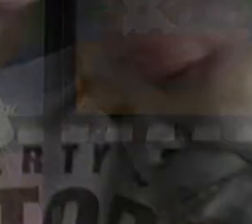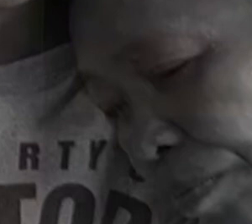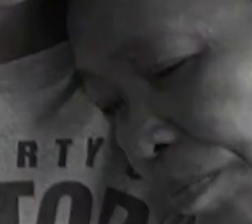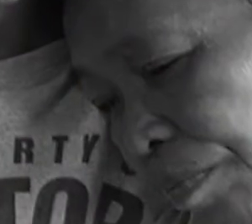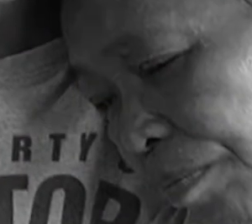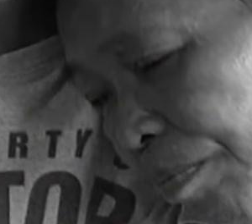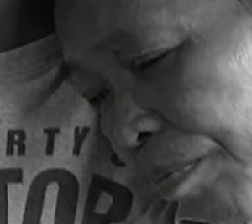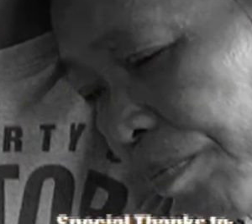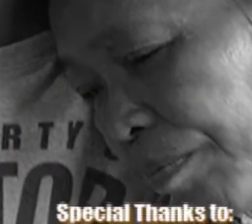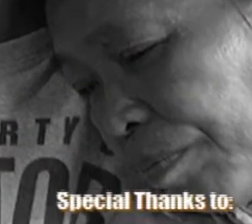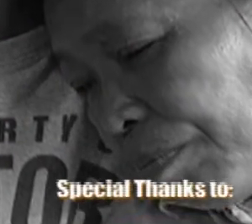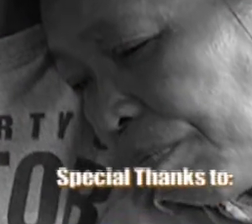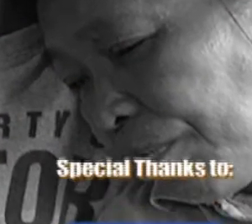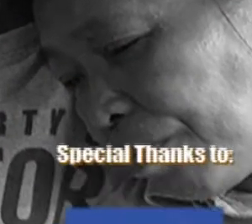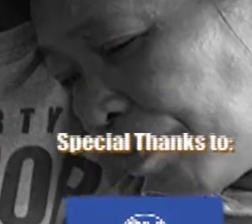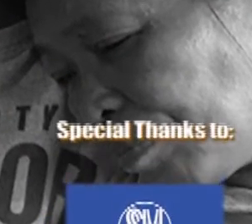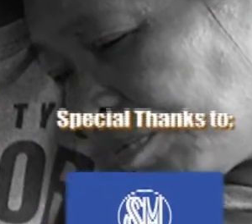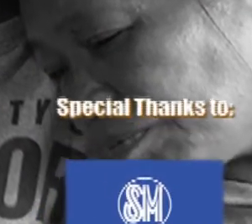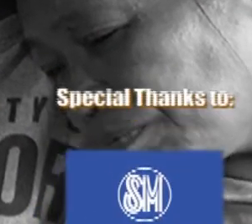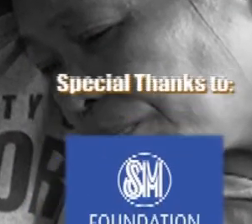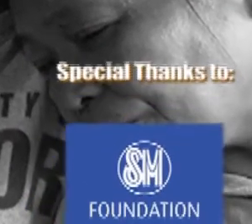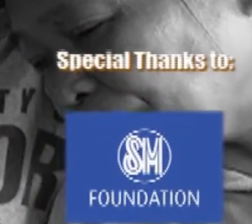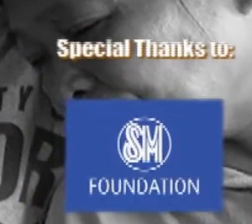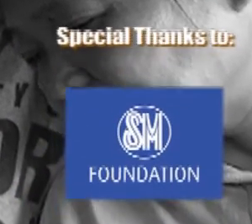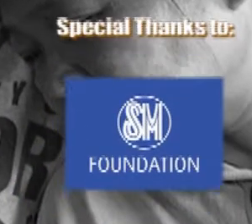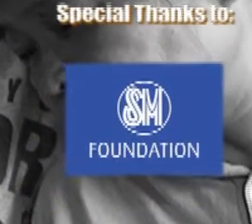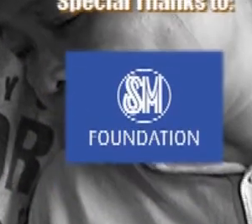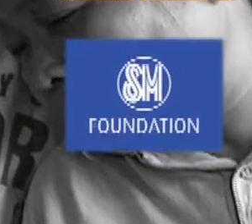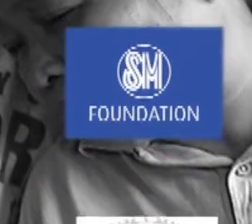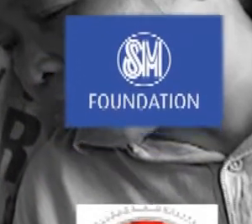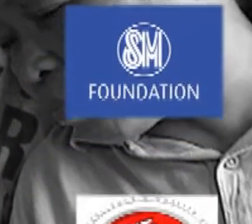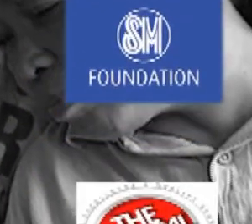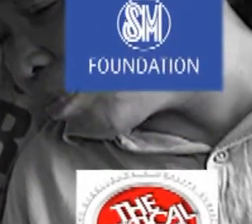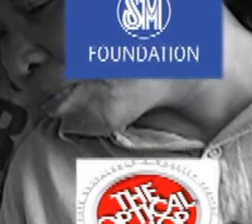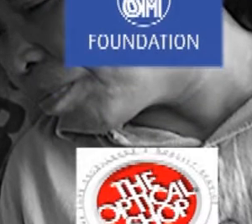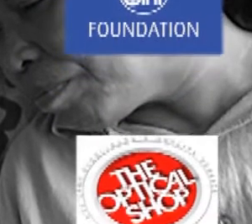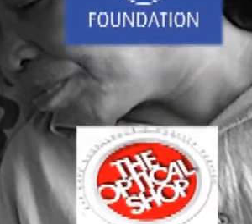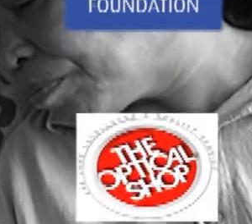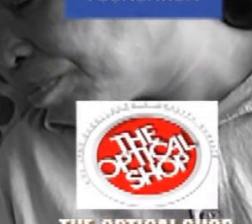Kapwa ko, tanggapin mo.